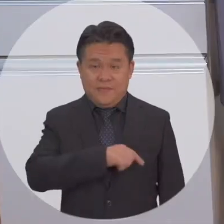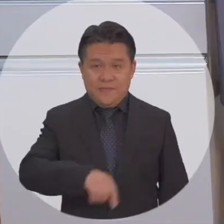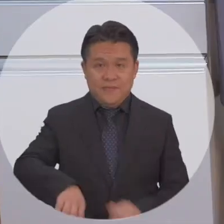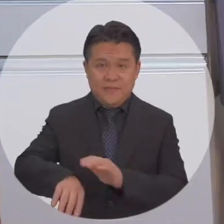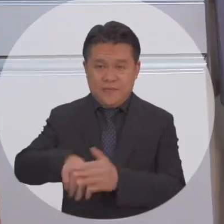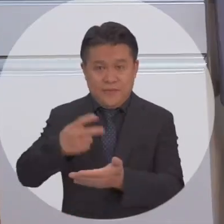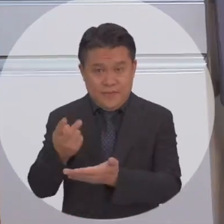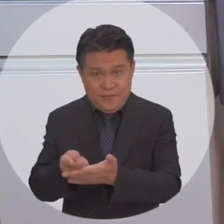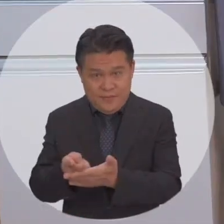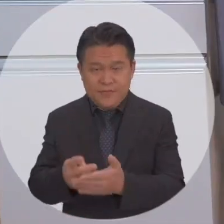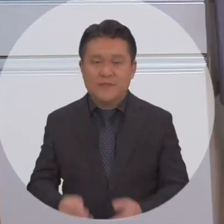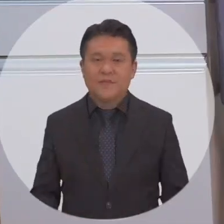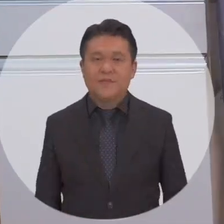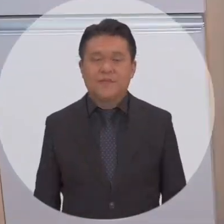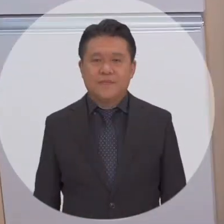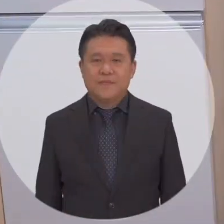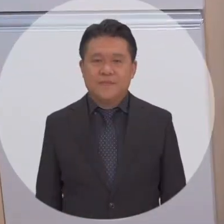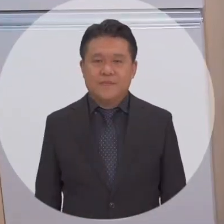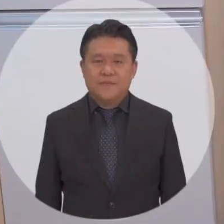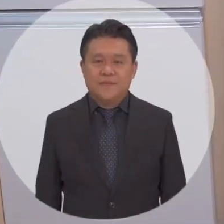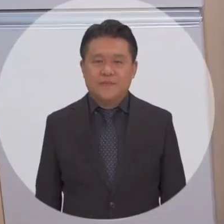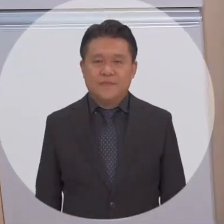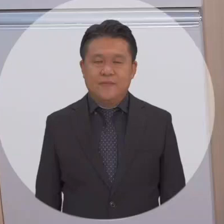옆으로 눕히기입니다.